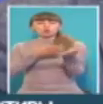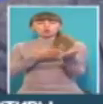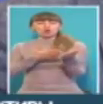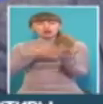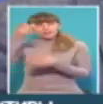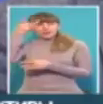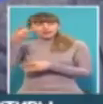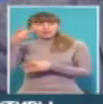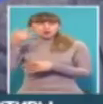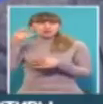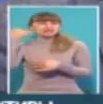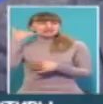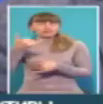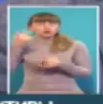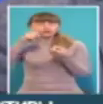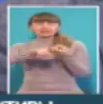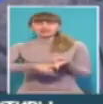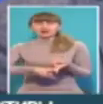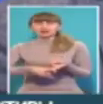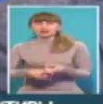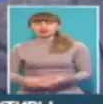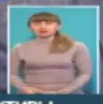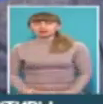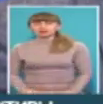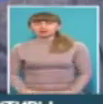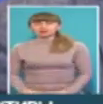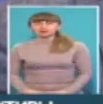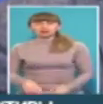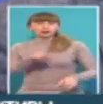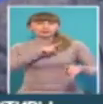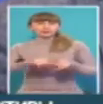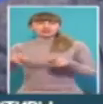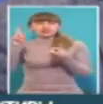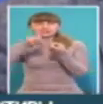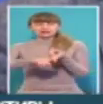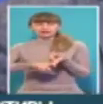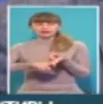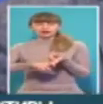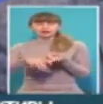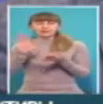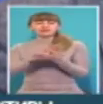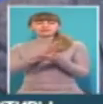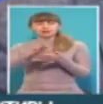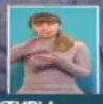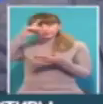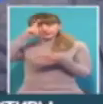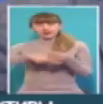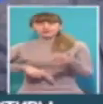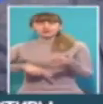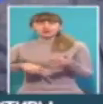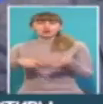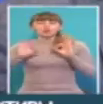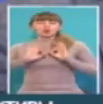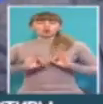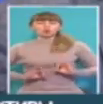связи при снятии трубок, с которых производится автоматическое соединение с телефонами доверия органов прокуратуры. То